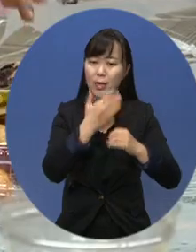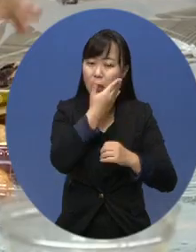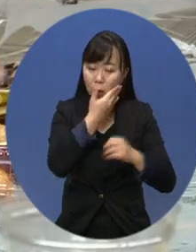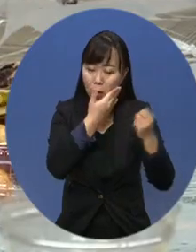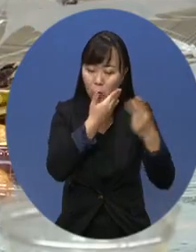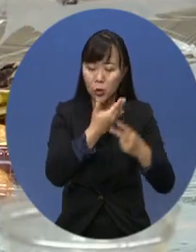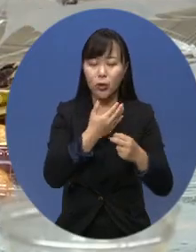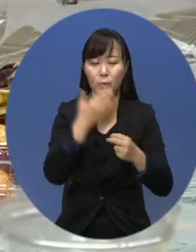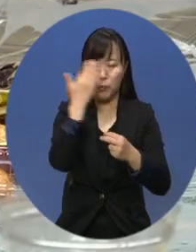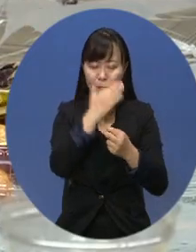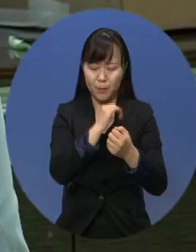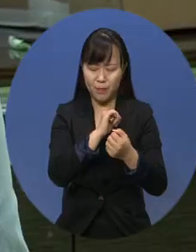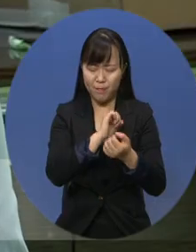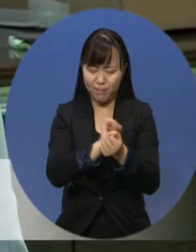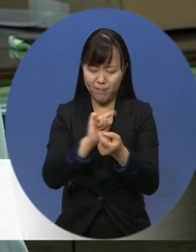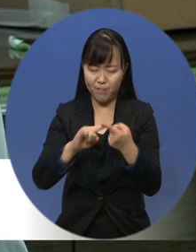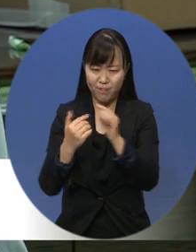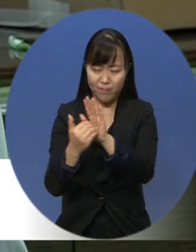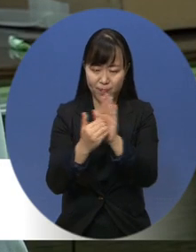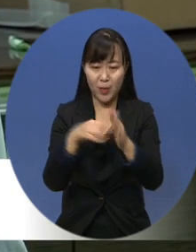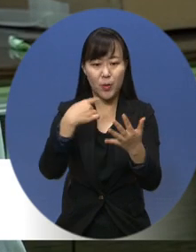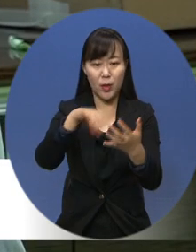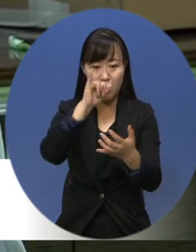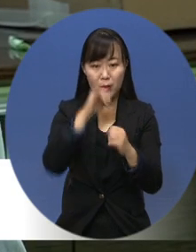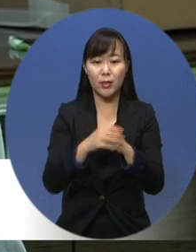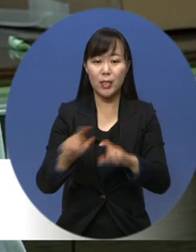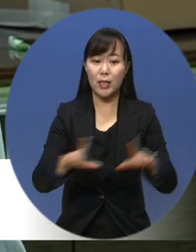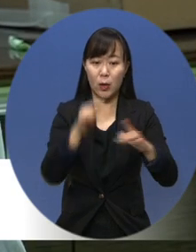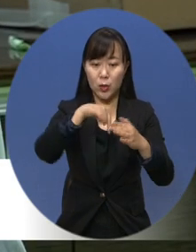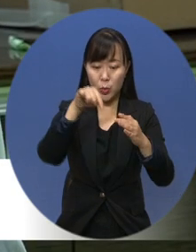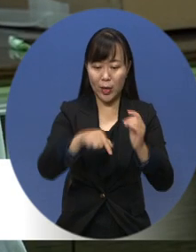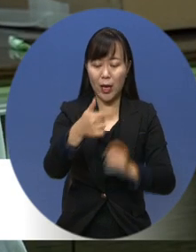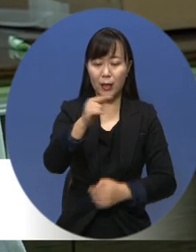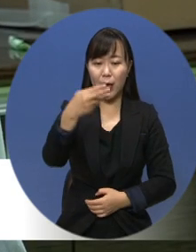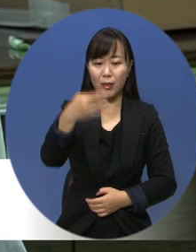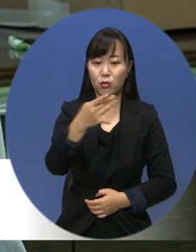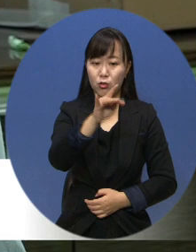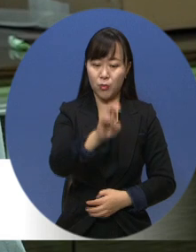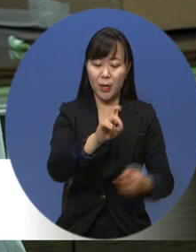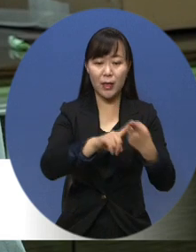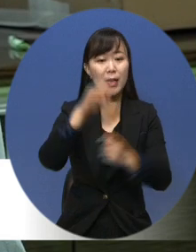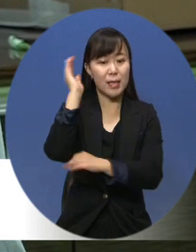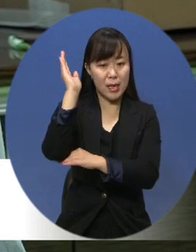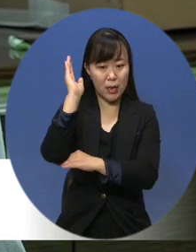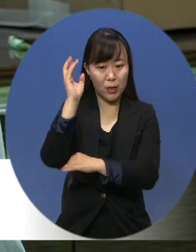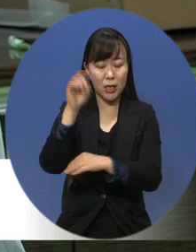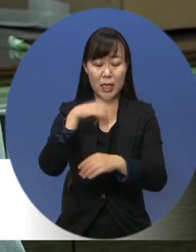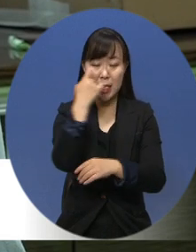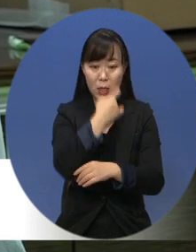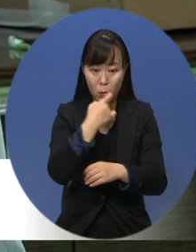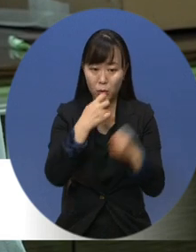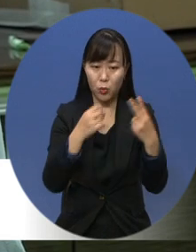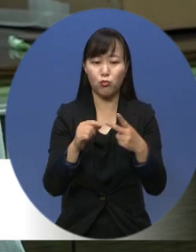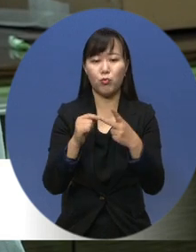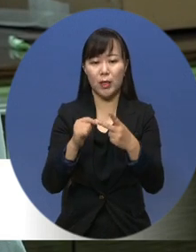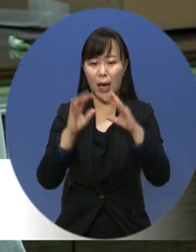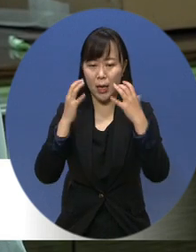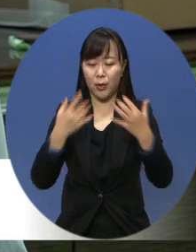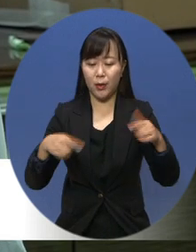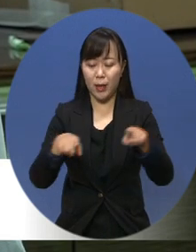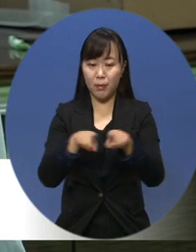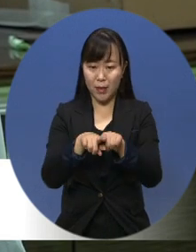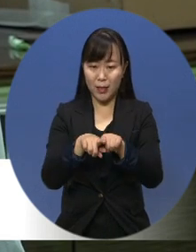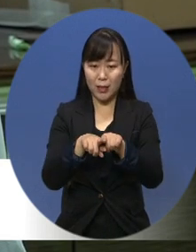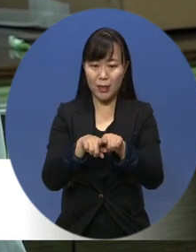진행됐습니다 생활 속의 나트륨 이야기 언제 이런 교육하고 이 두 번째로 아이들과 함께하는